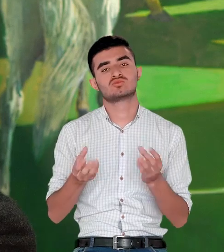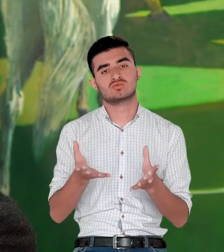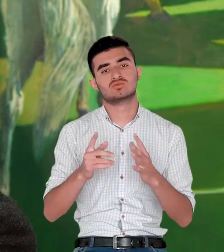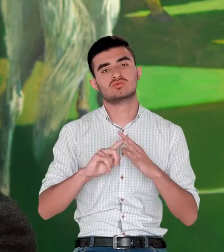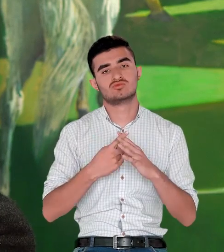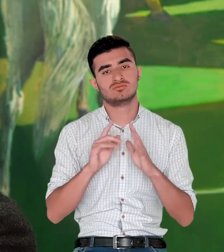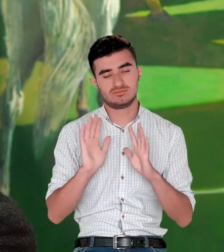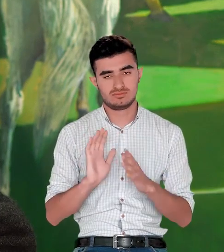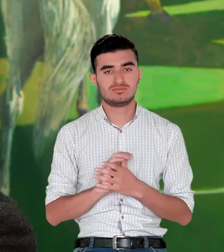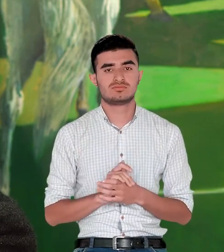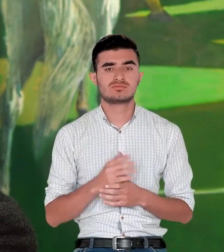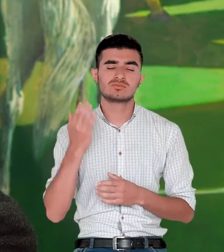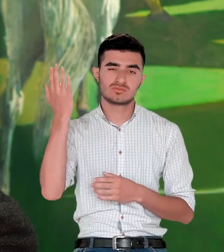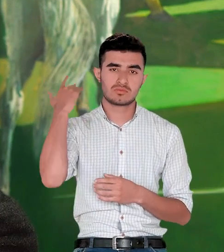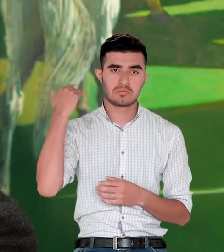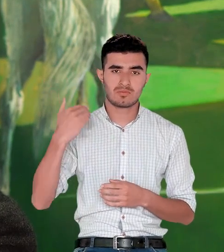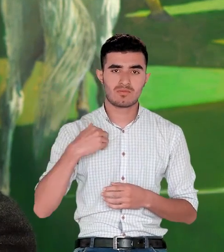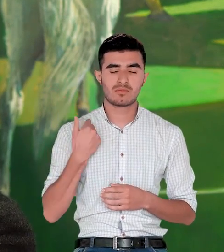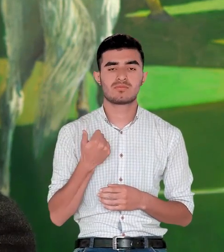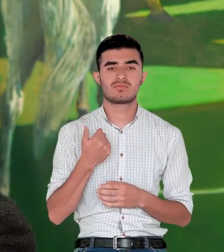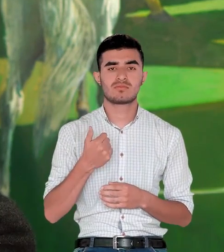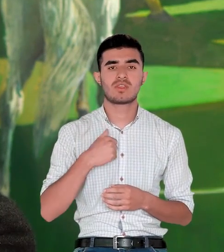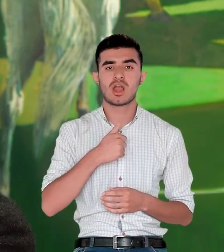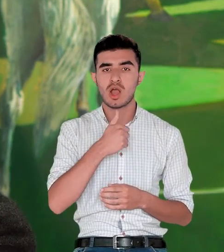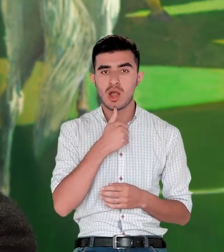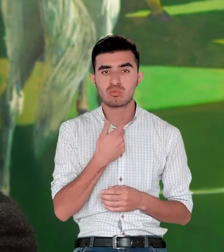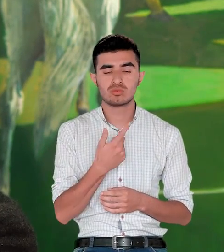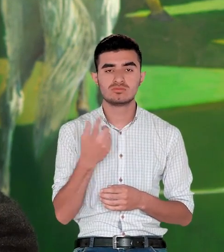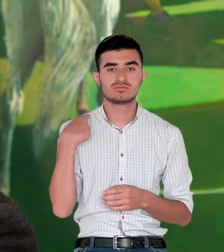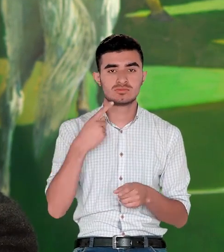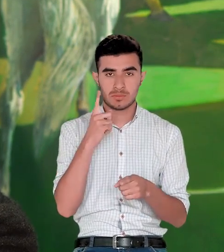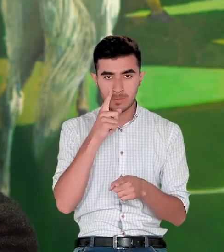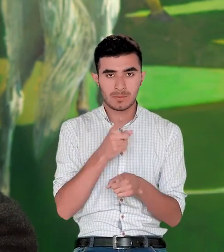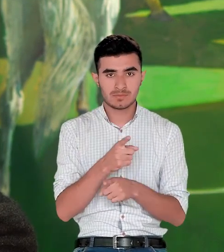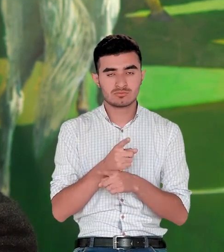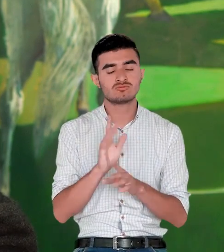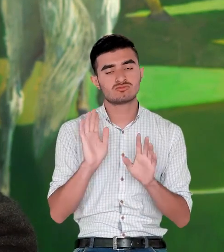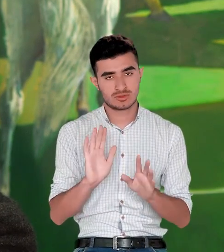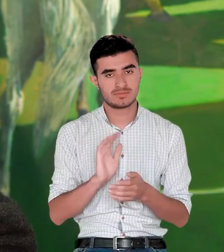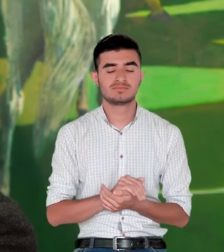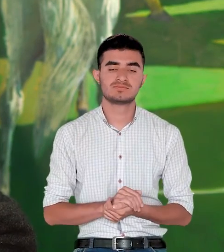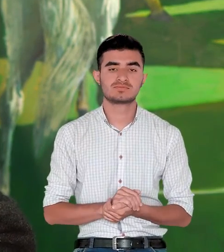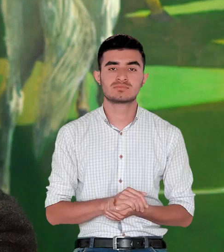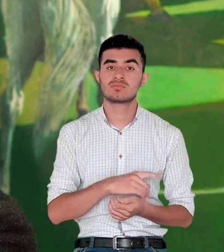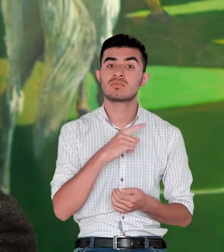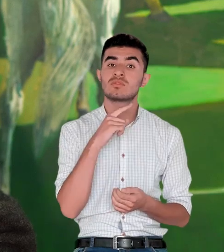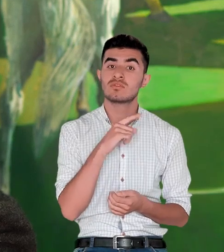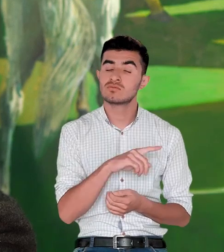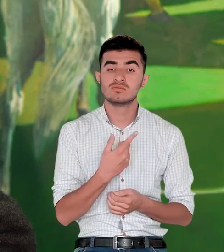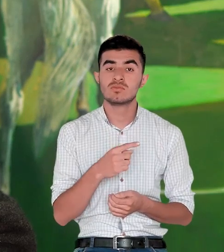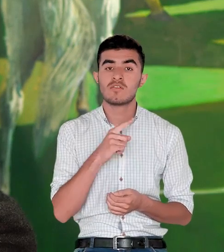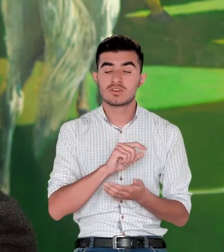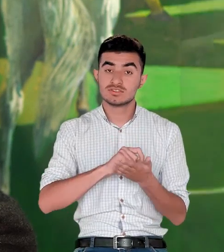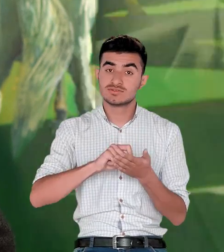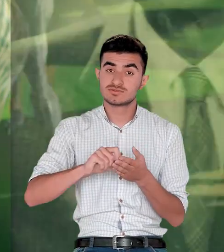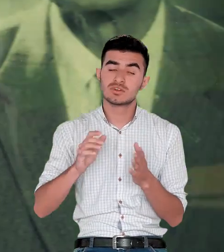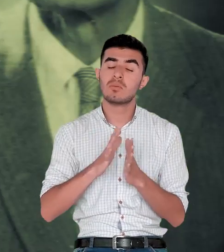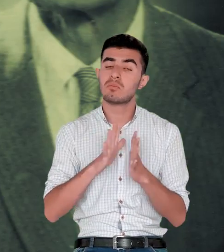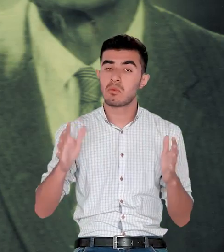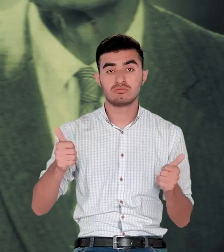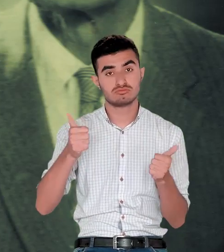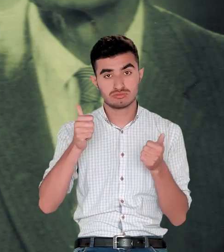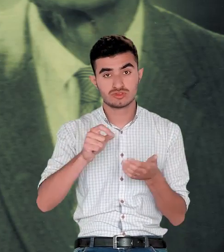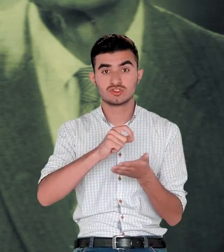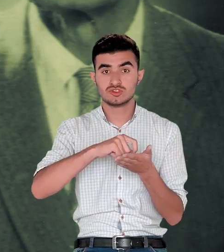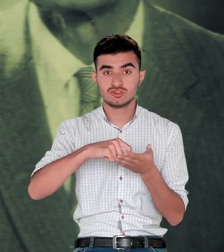اس وقت میرے والد جو تھے وہ ٹیچر تھے وہ بھی، اور ان کو لکھنا بڑا